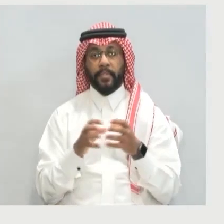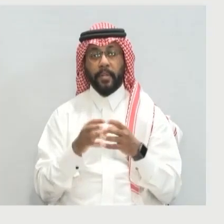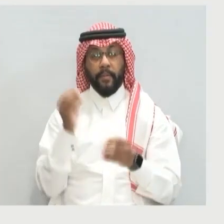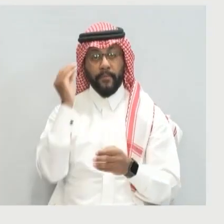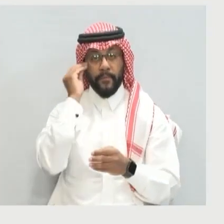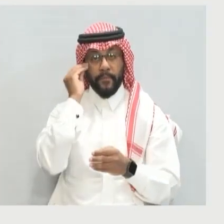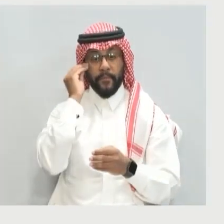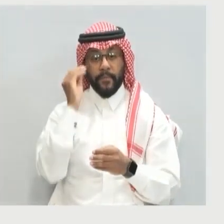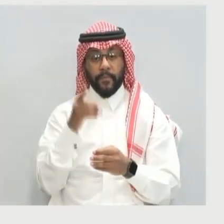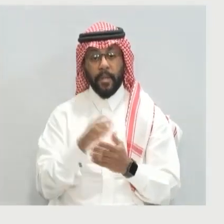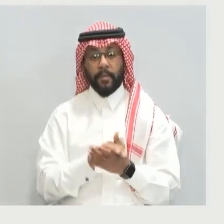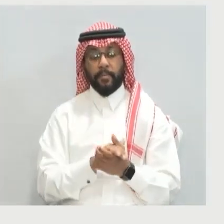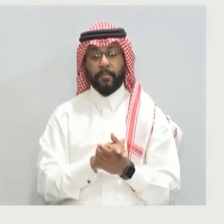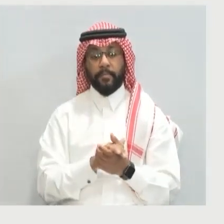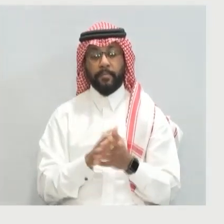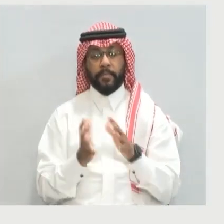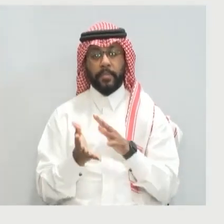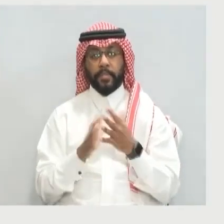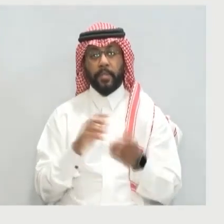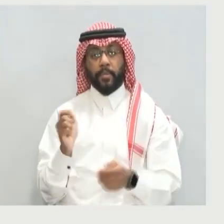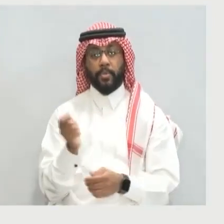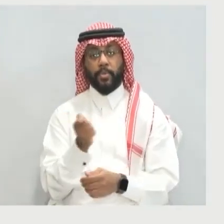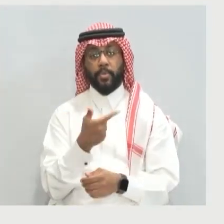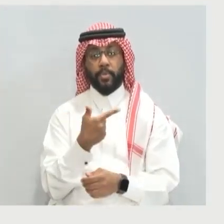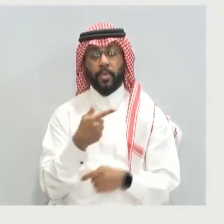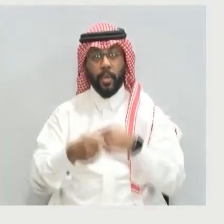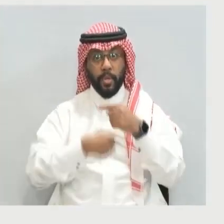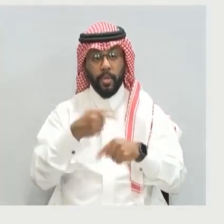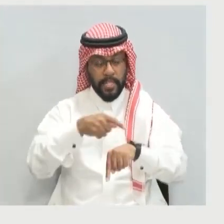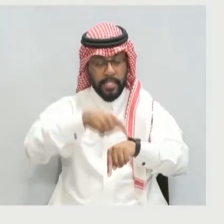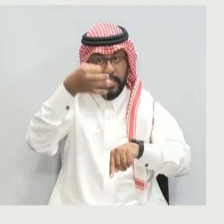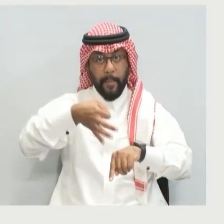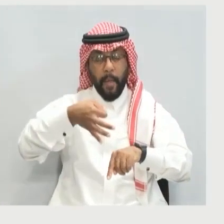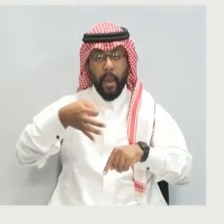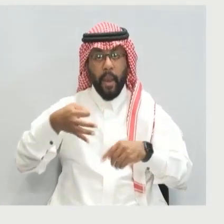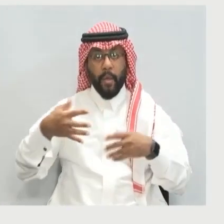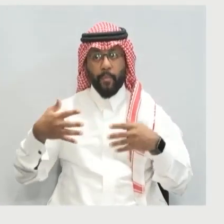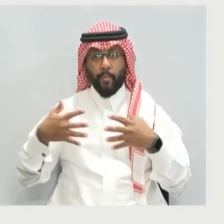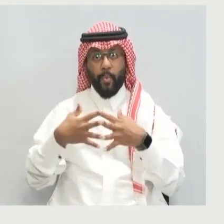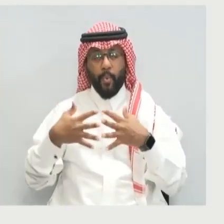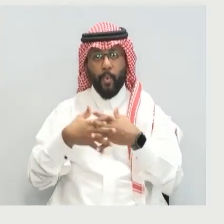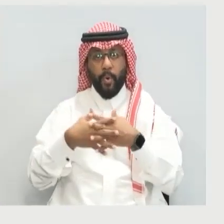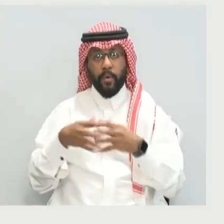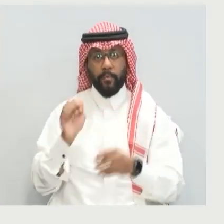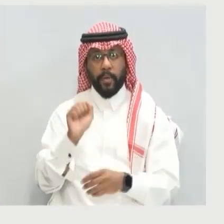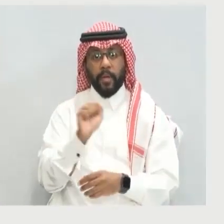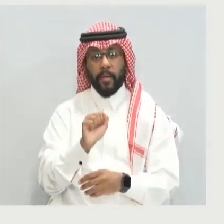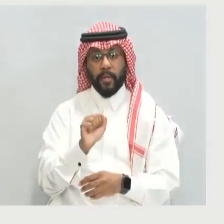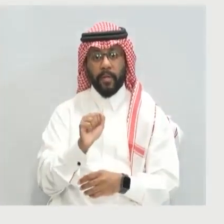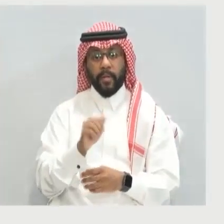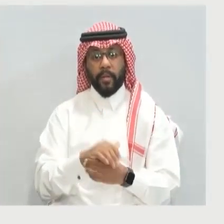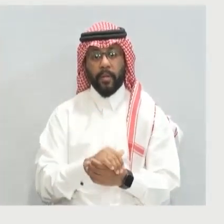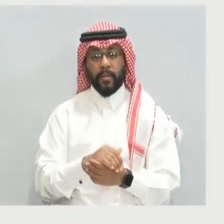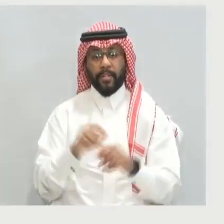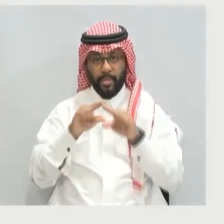مختبر حل المشكلات كيف تتغير سرعه التحلل خلال الزمن المركب الموجود لدينا خامس اكسيد